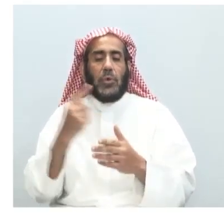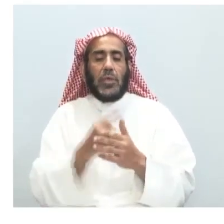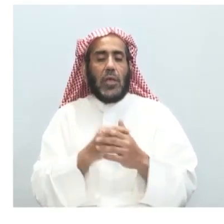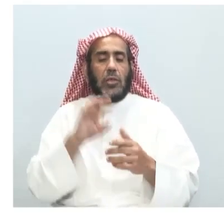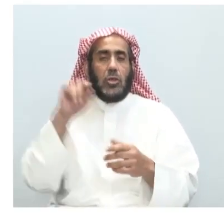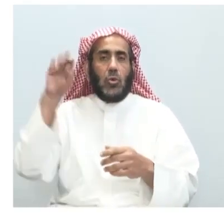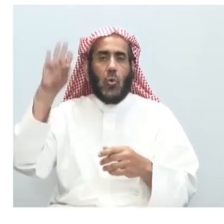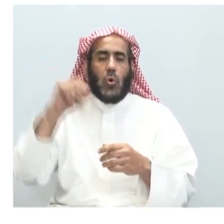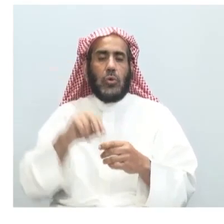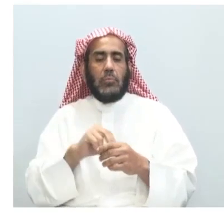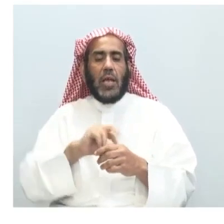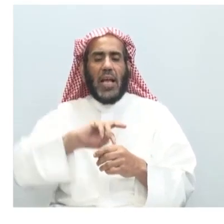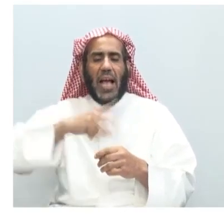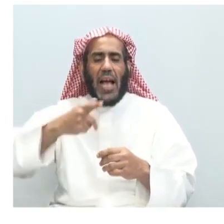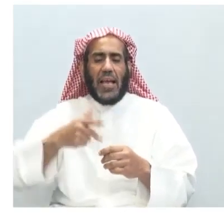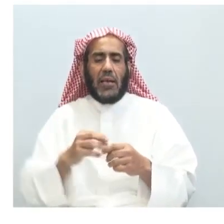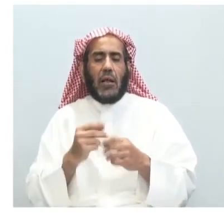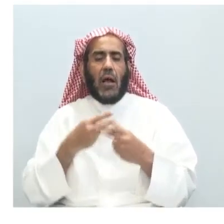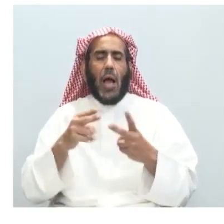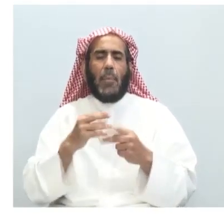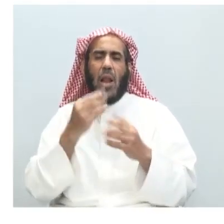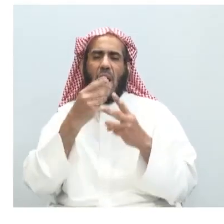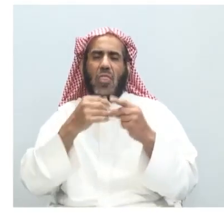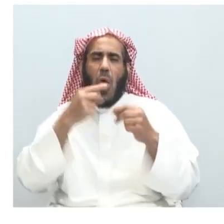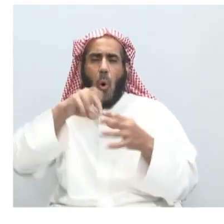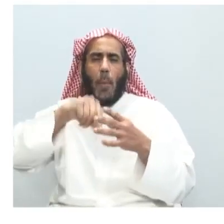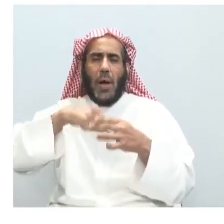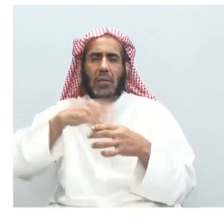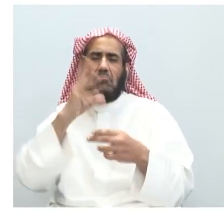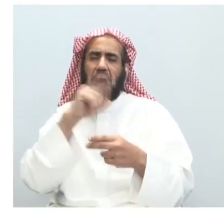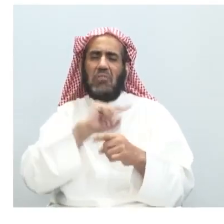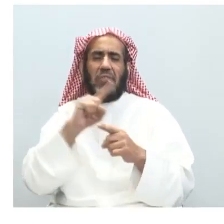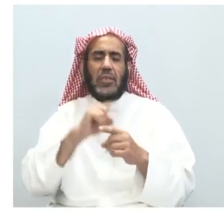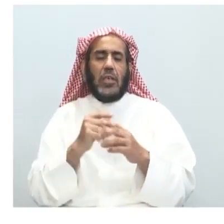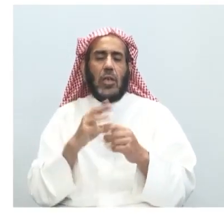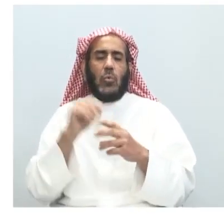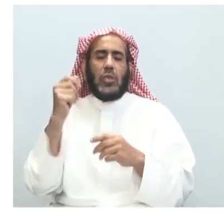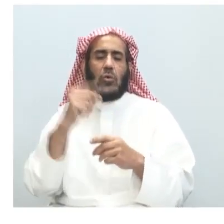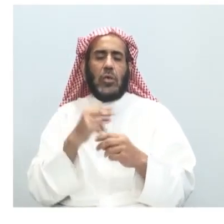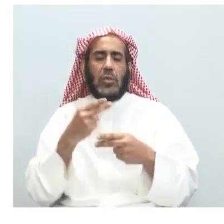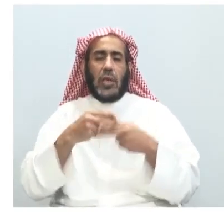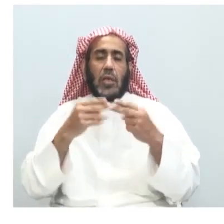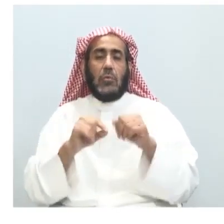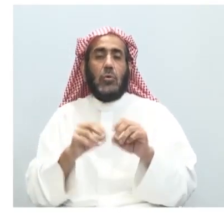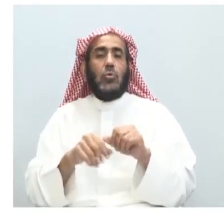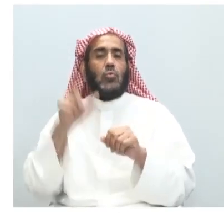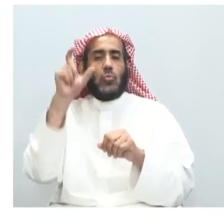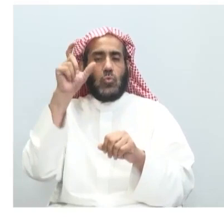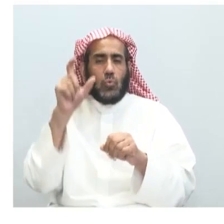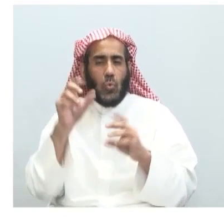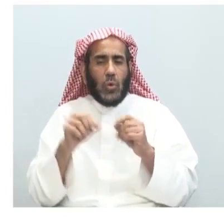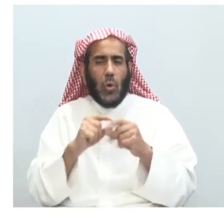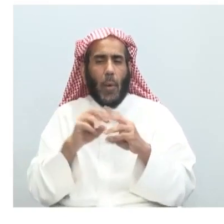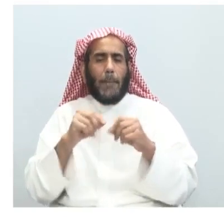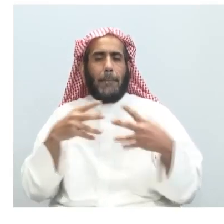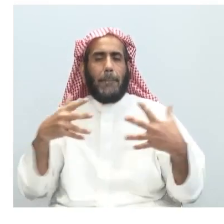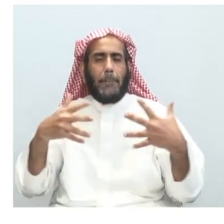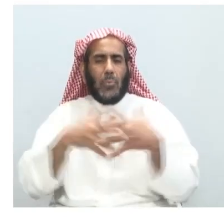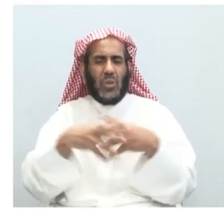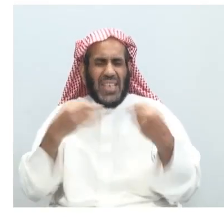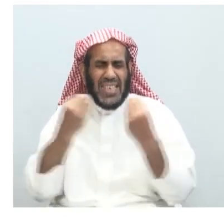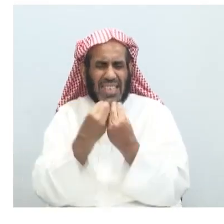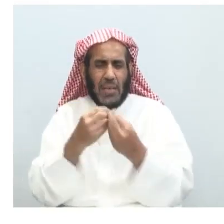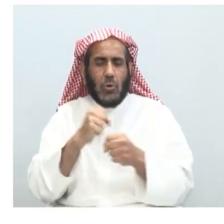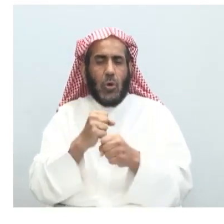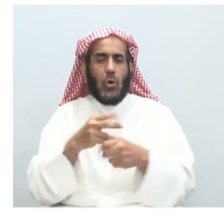وحدات جلوكوز غير قابله للذوبان هنا ايضا وحدات جلوكوز لكن تركيبها طولي تكون متلاصقه بشده